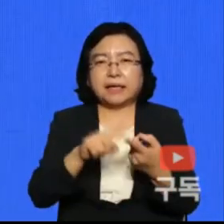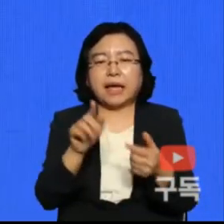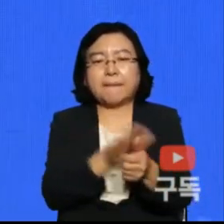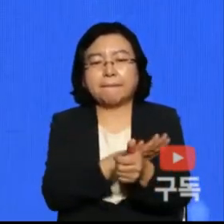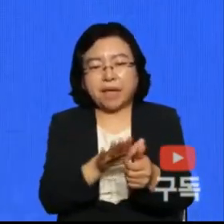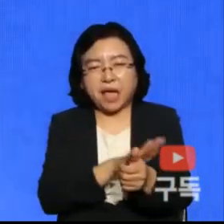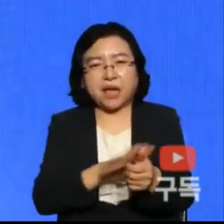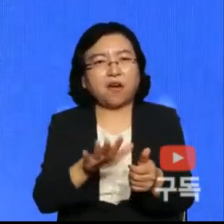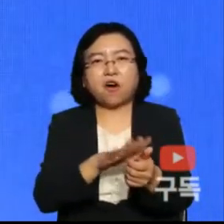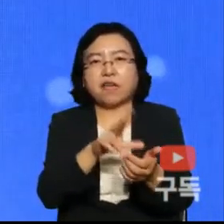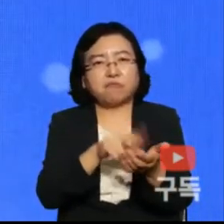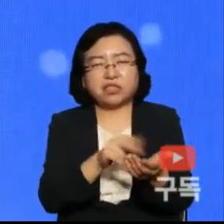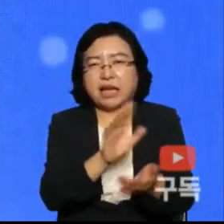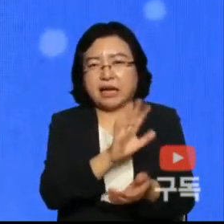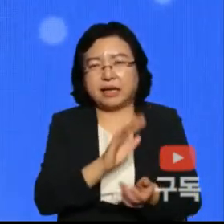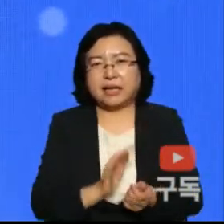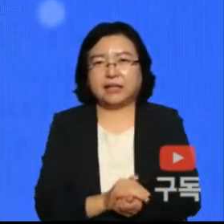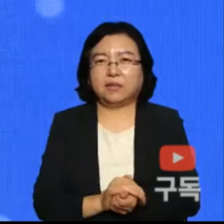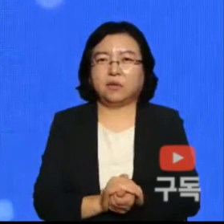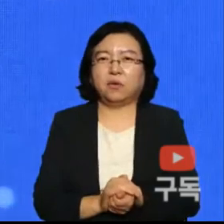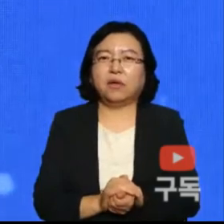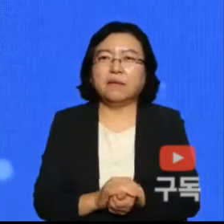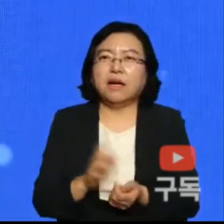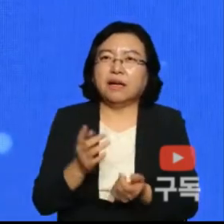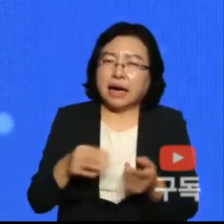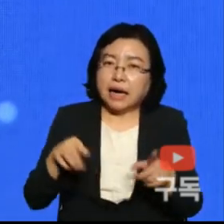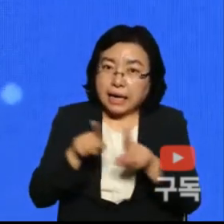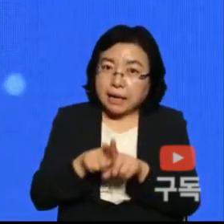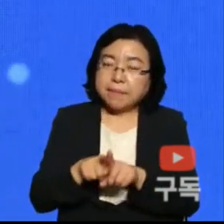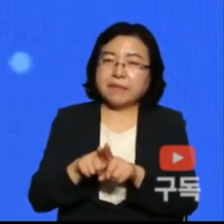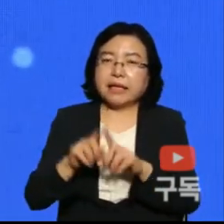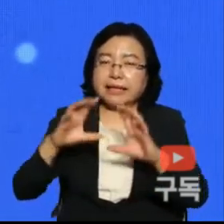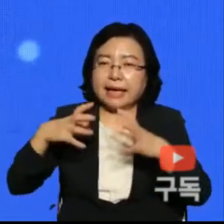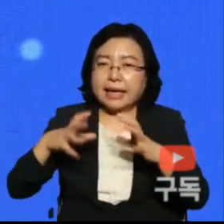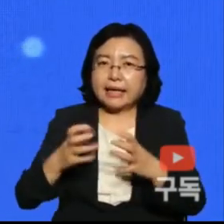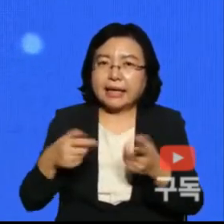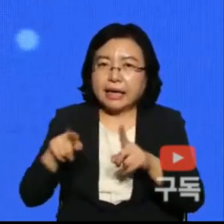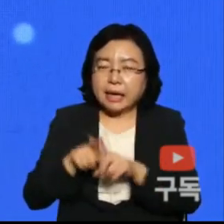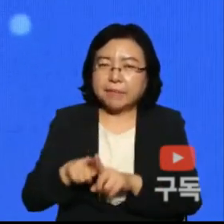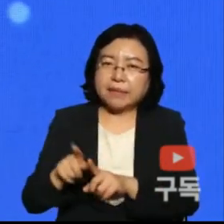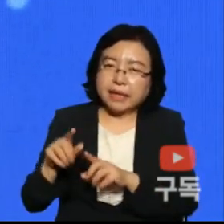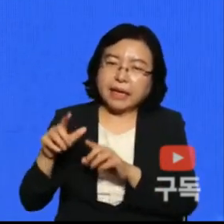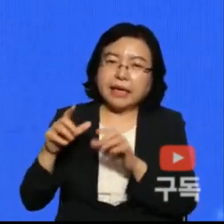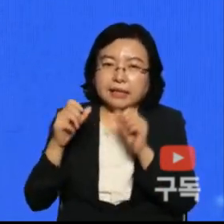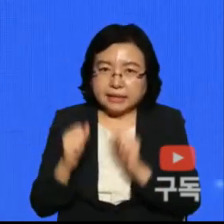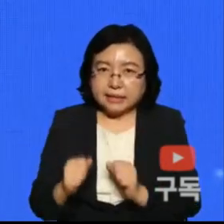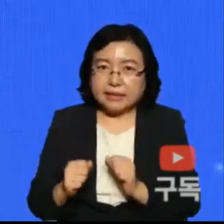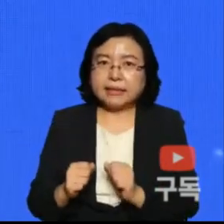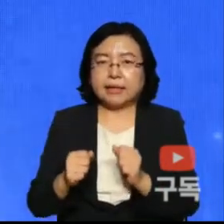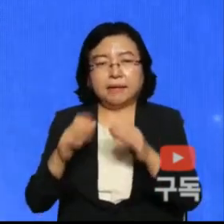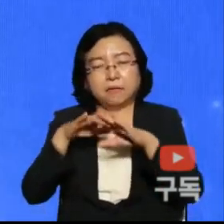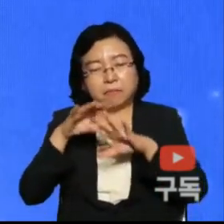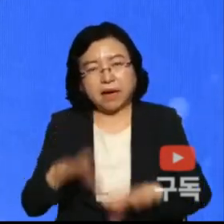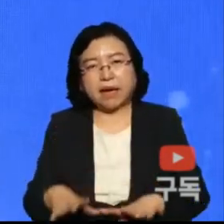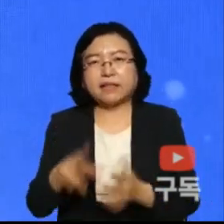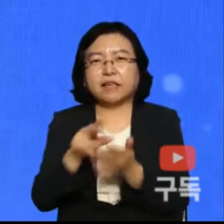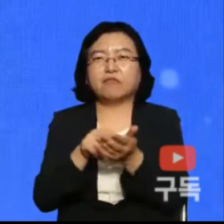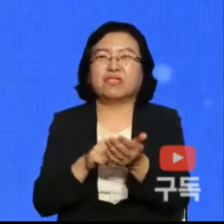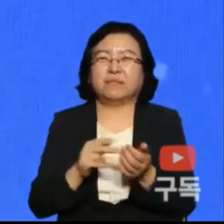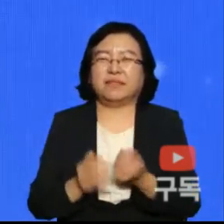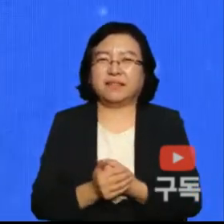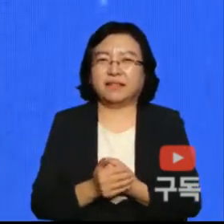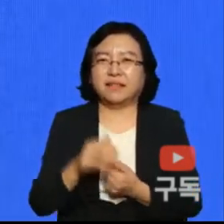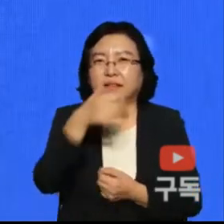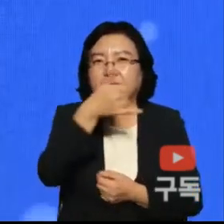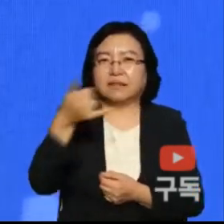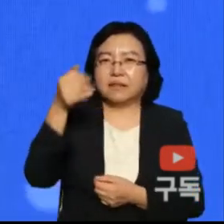아니라 우리 국가가 살아 남느냐 계속 성장 발전 하느냐의 문제가 됐습니다 세종의